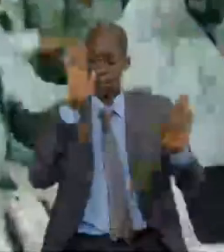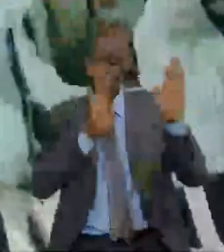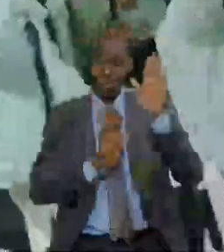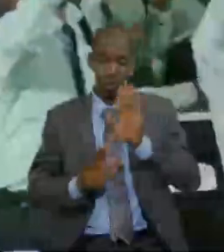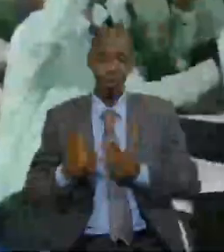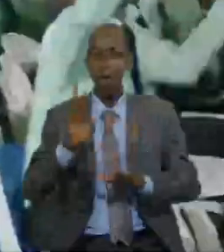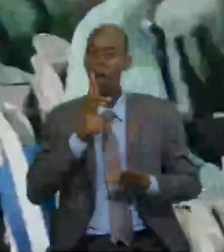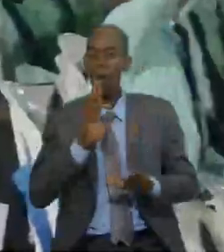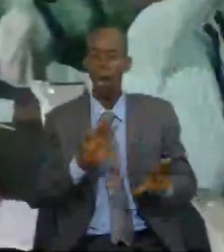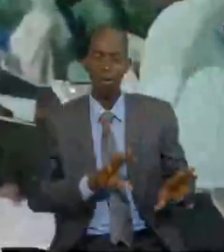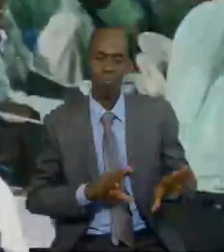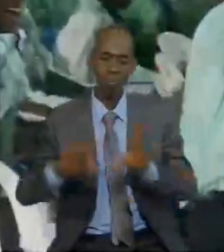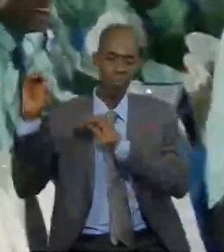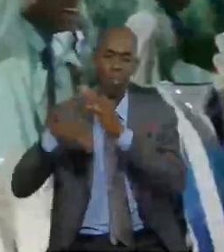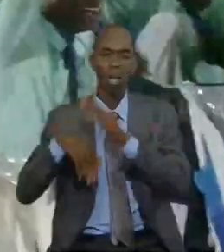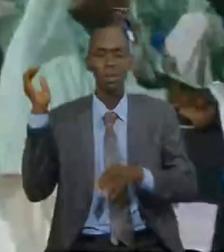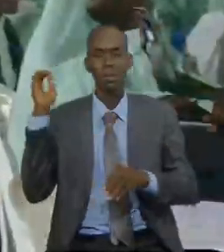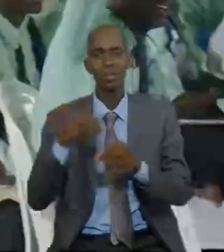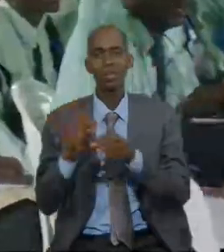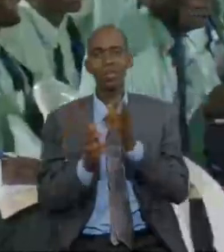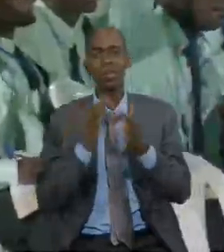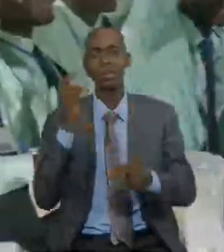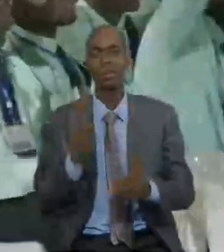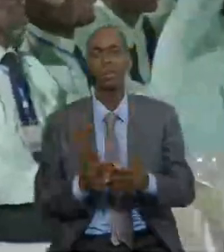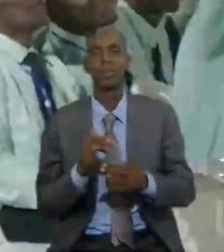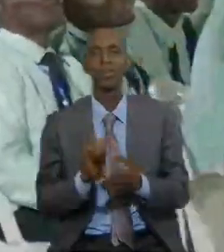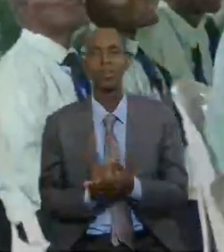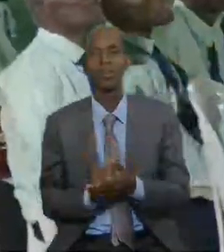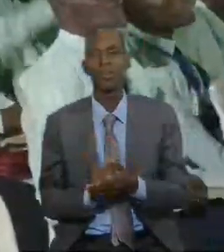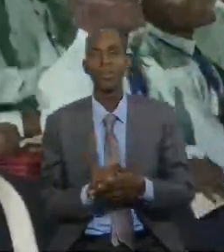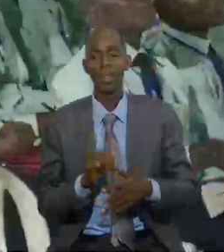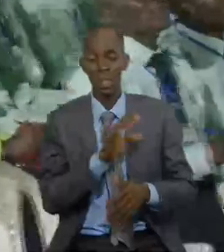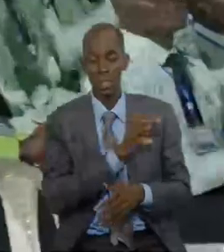ce soir tous mes problèmes sont dégagés